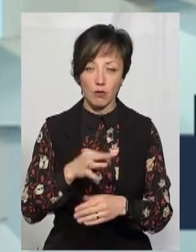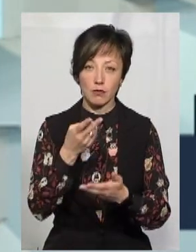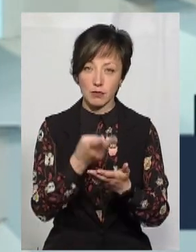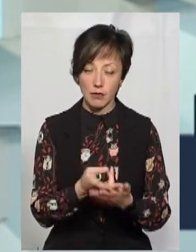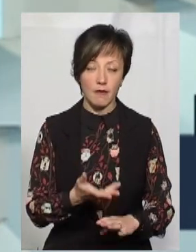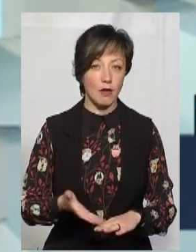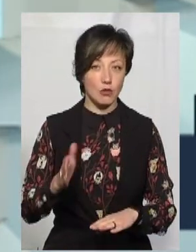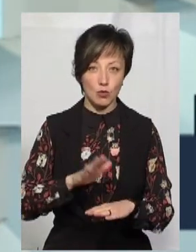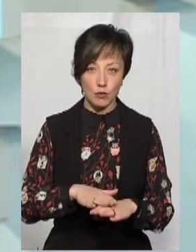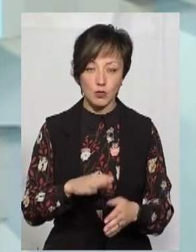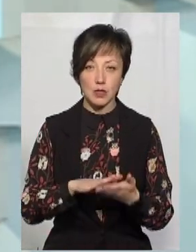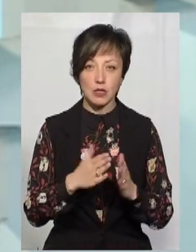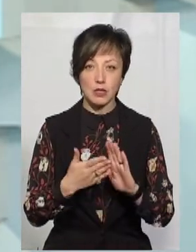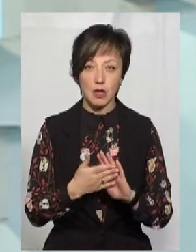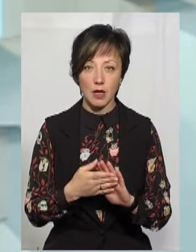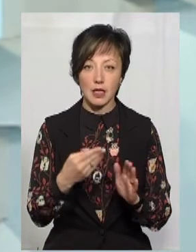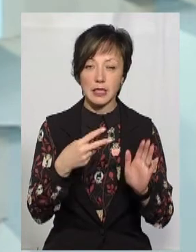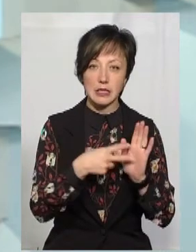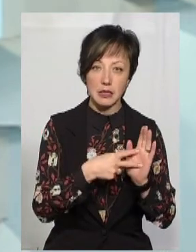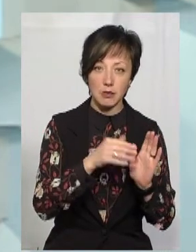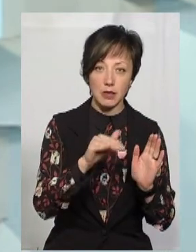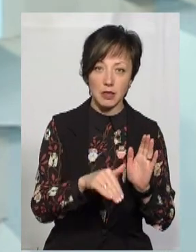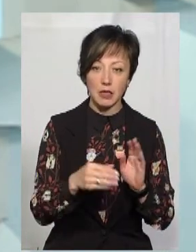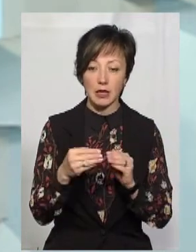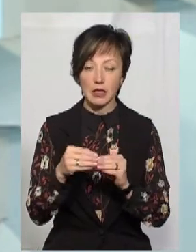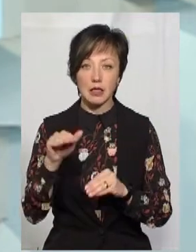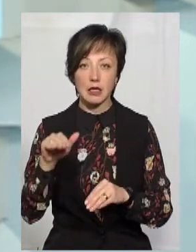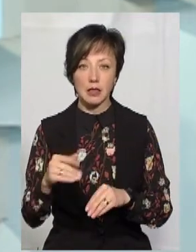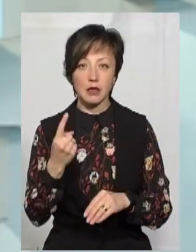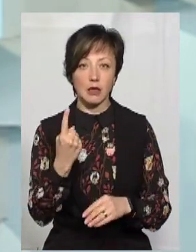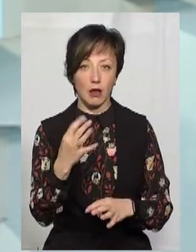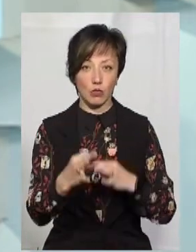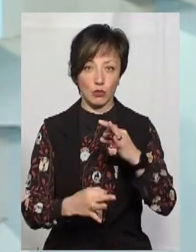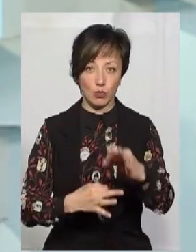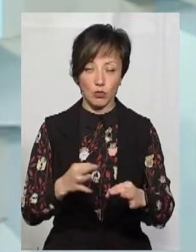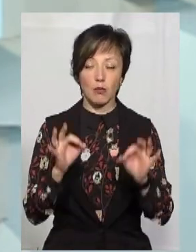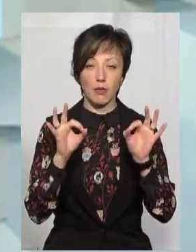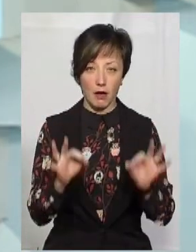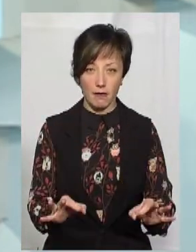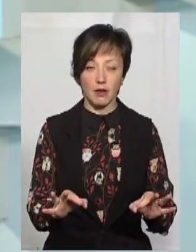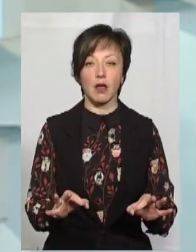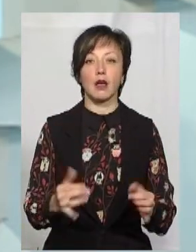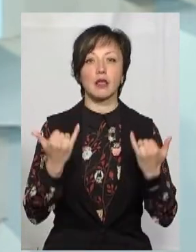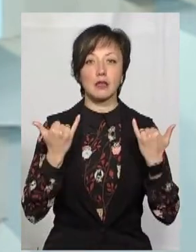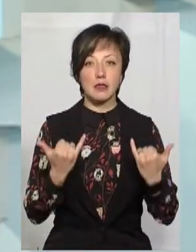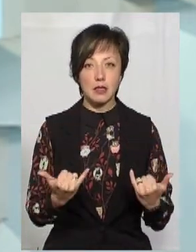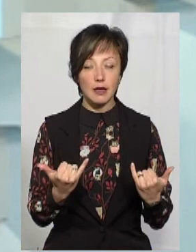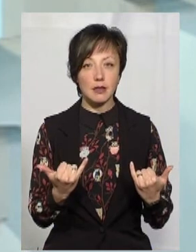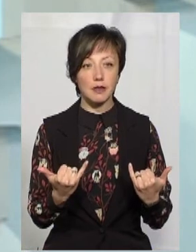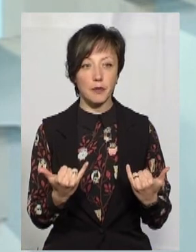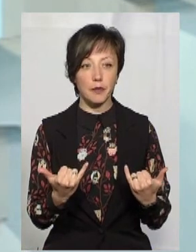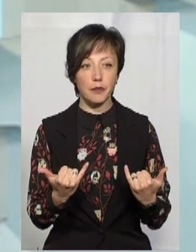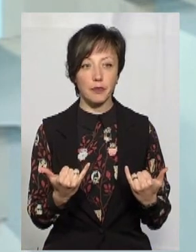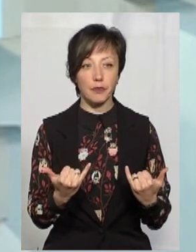важкому стані, дійсно, вартість лікування коливається від 7 тисяч до 10 тисяч на добу. Це є правда. Тому зараз, до речі, розроблені і